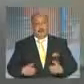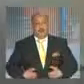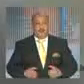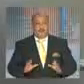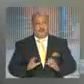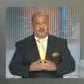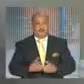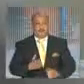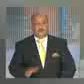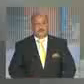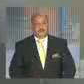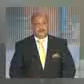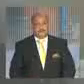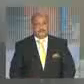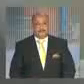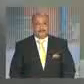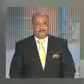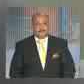سلمية